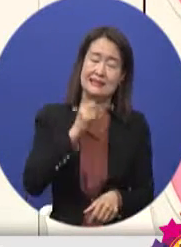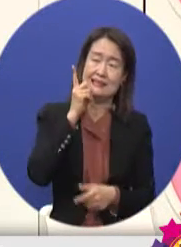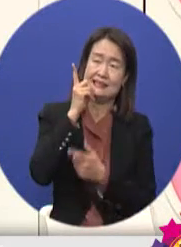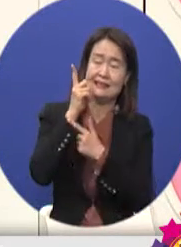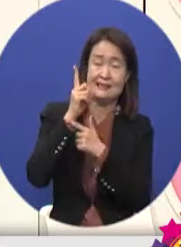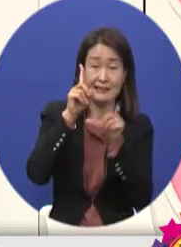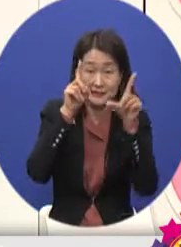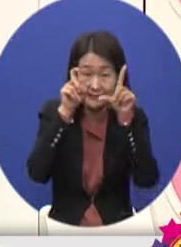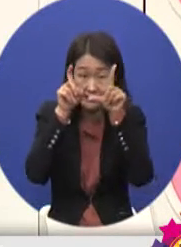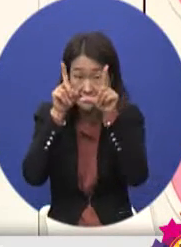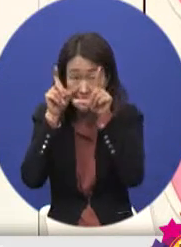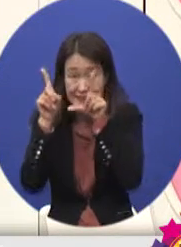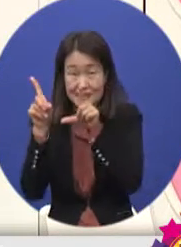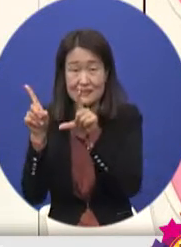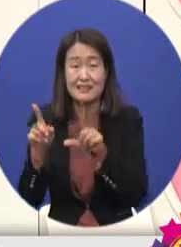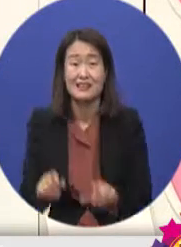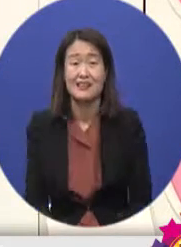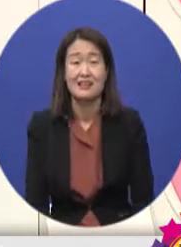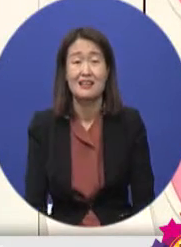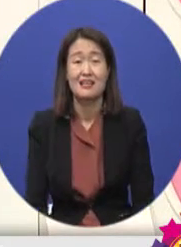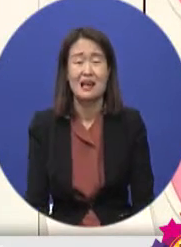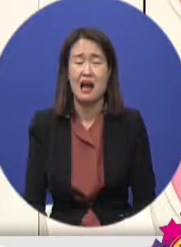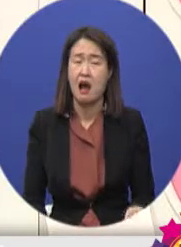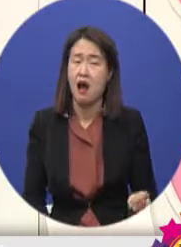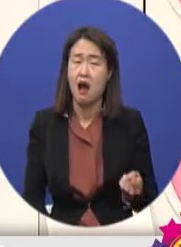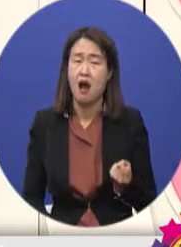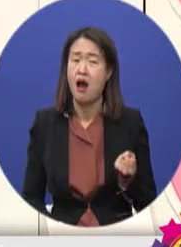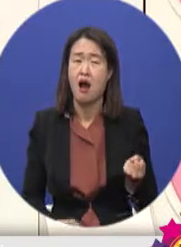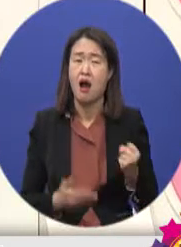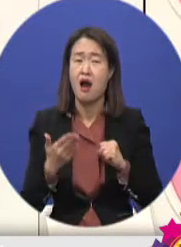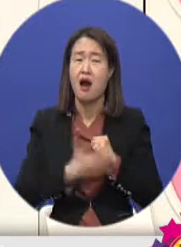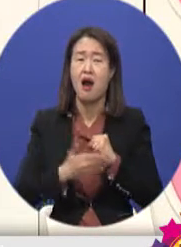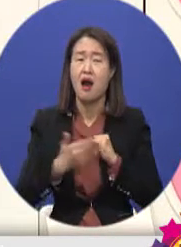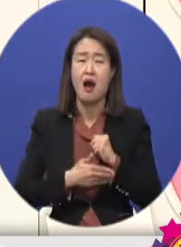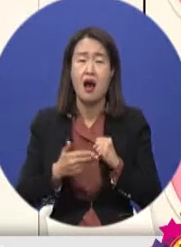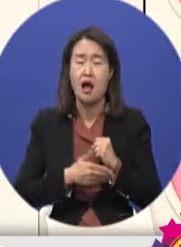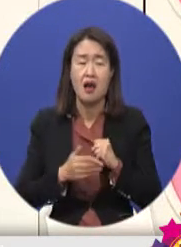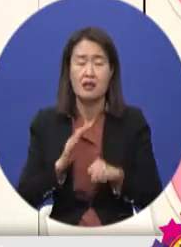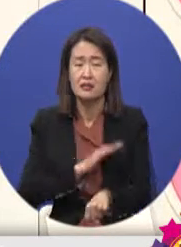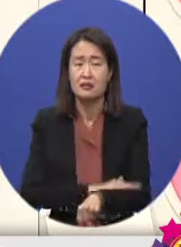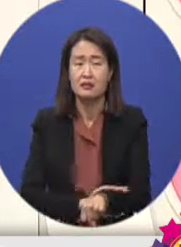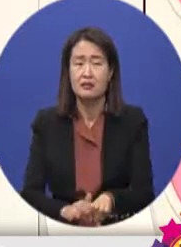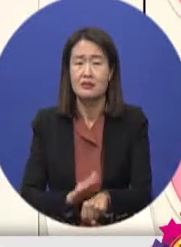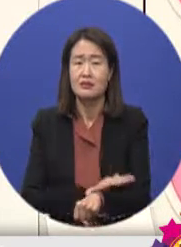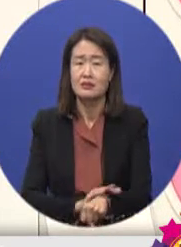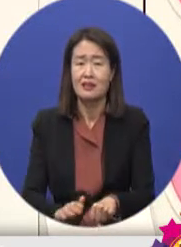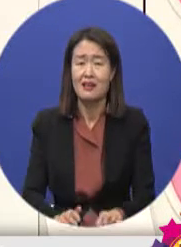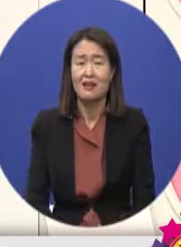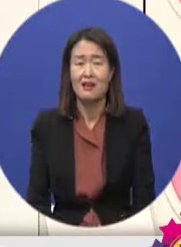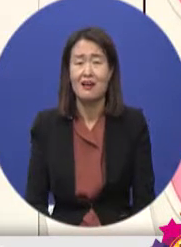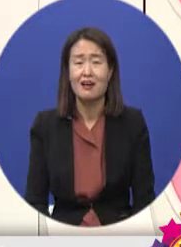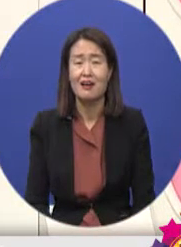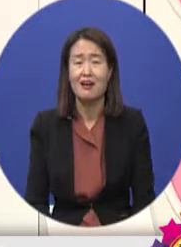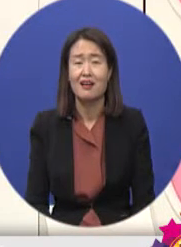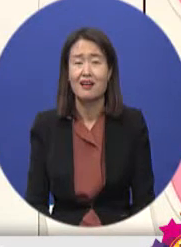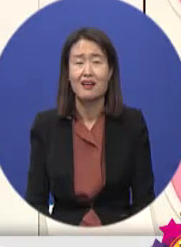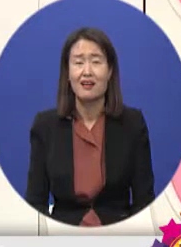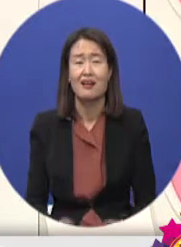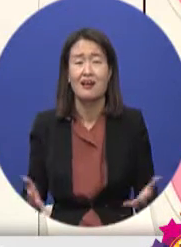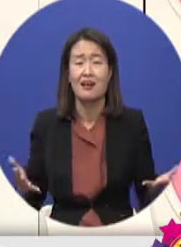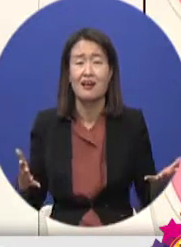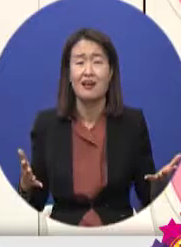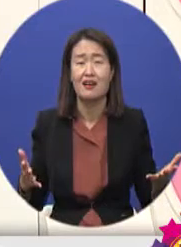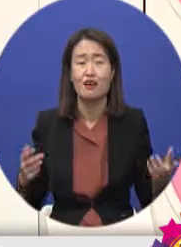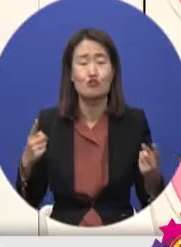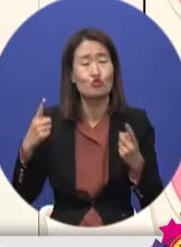찍어서 네, 그렇습니다. 가지고 있지 사진을 잘 뭐 이렇게 현상을 못 해니까 네.